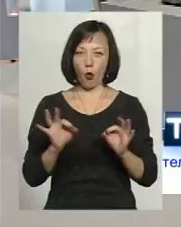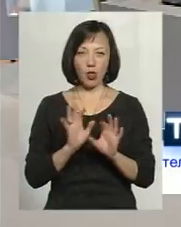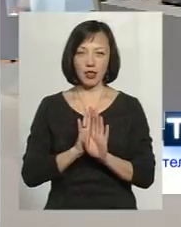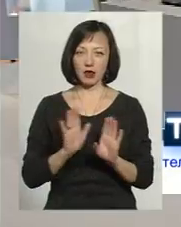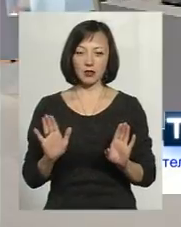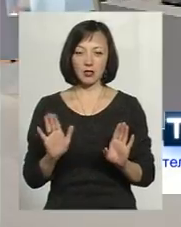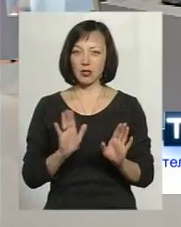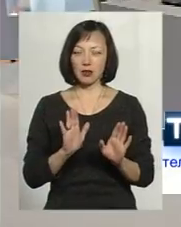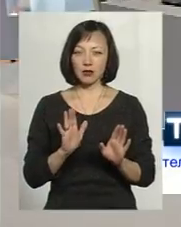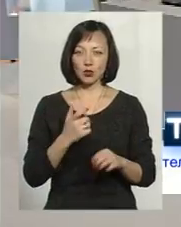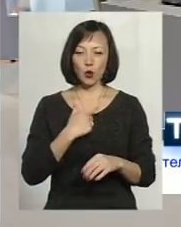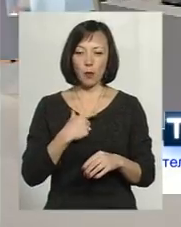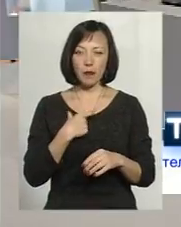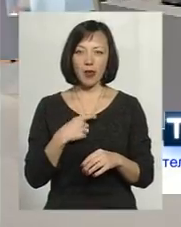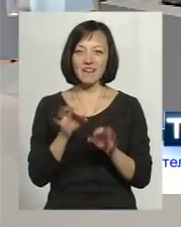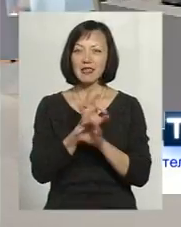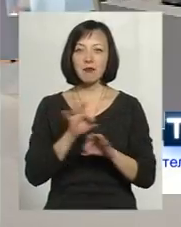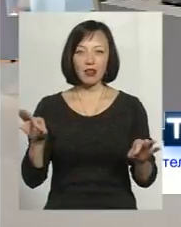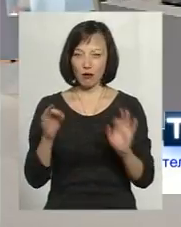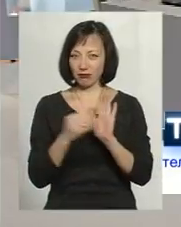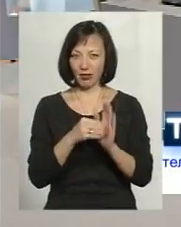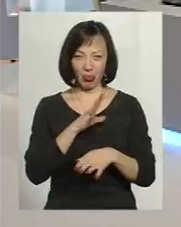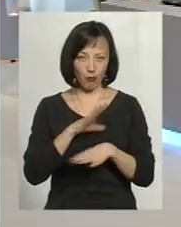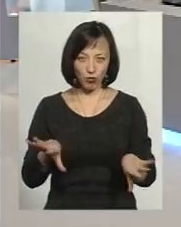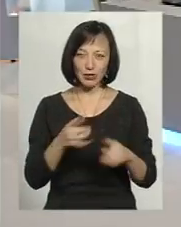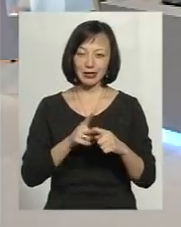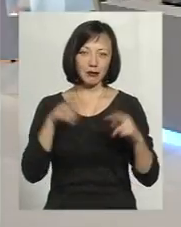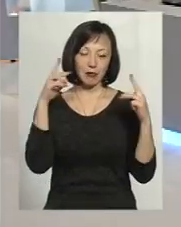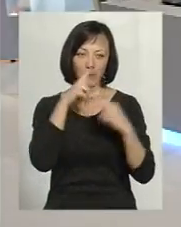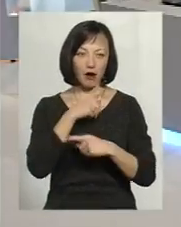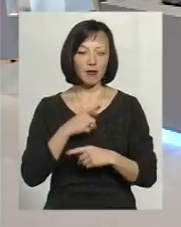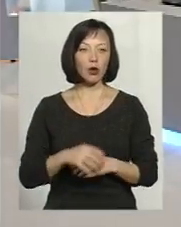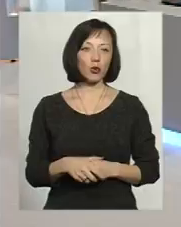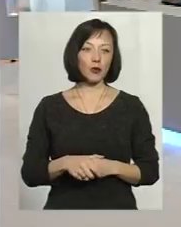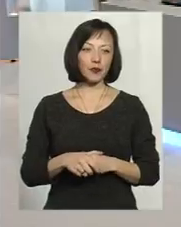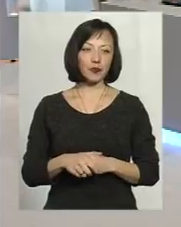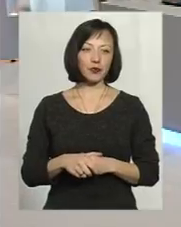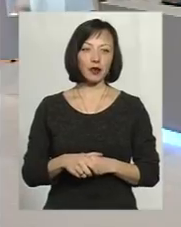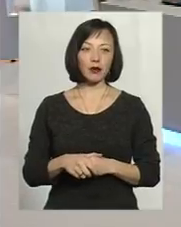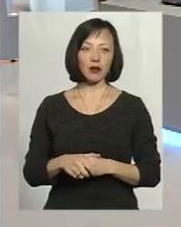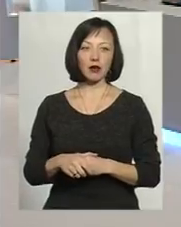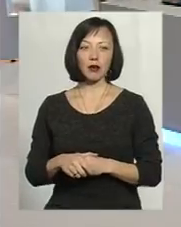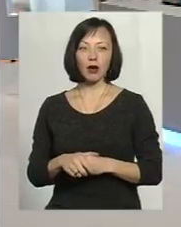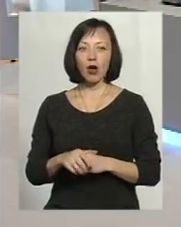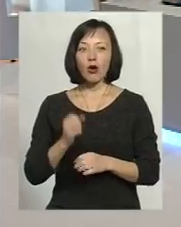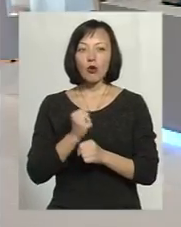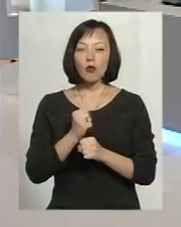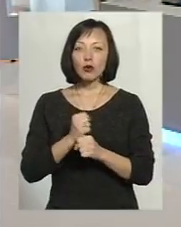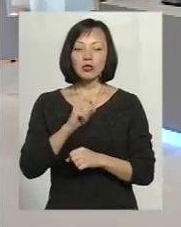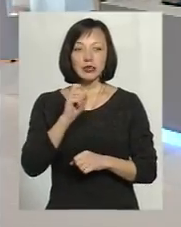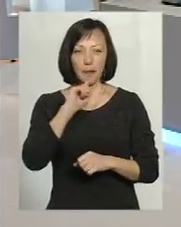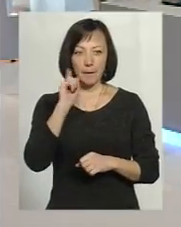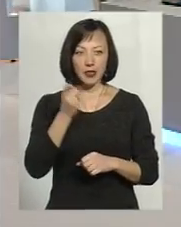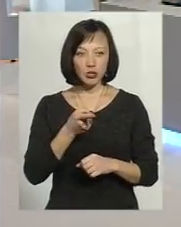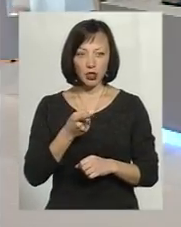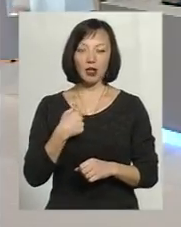в жодних умовах собі оцінки відмінно не ставив. І це, напевно, і неправильно. Ну, але роботою за перший рік перебування на